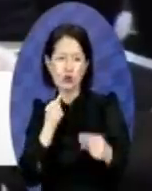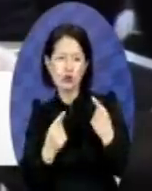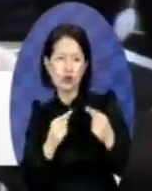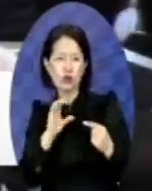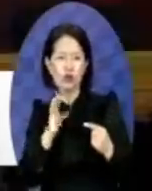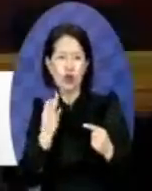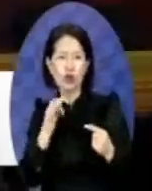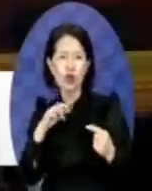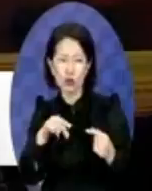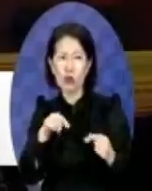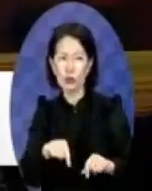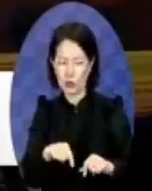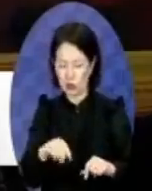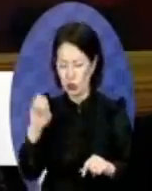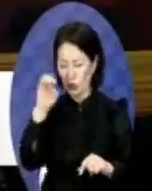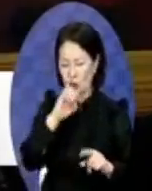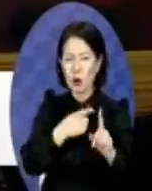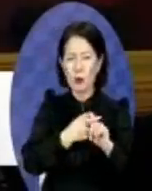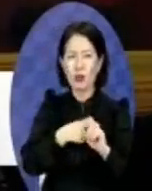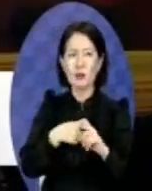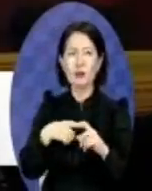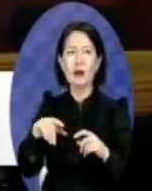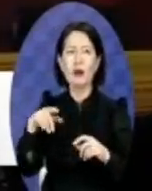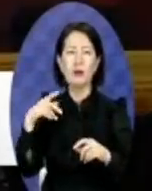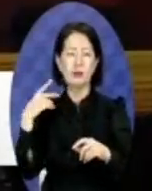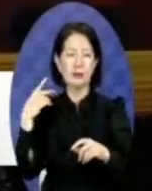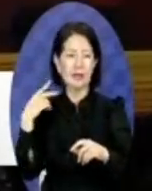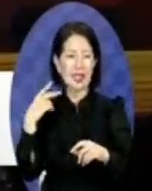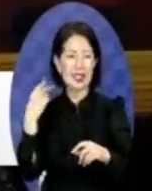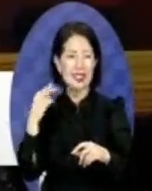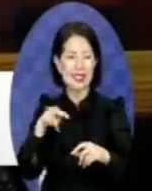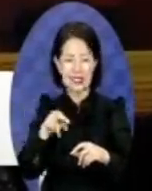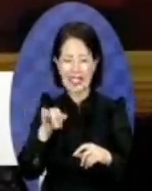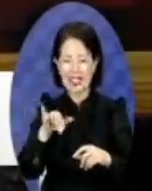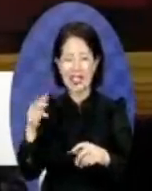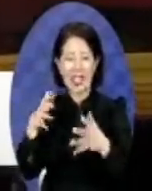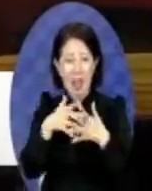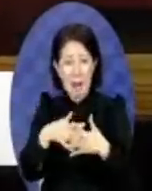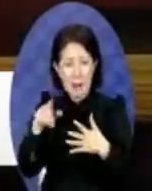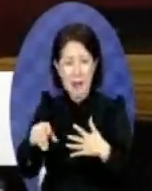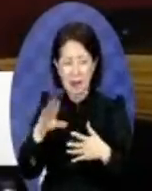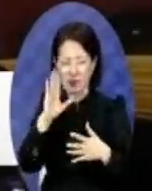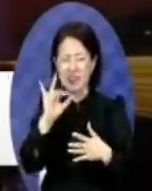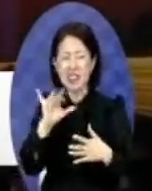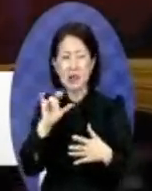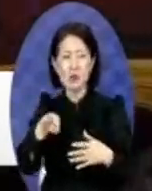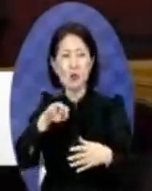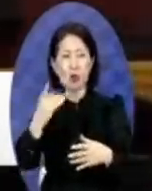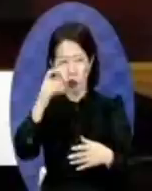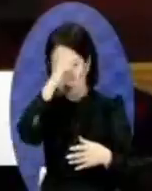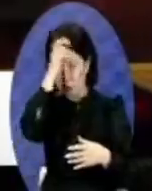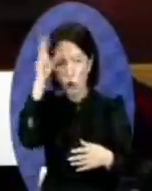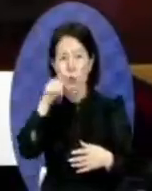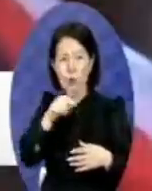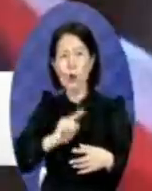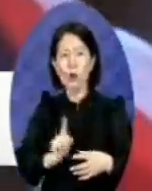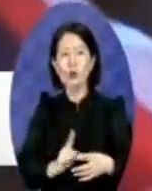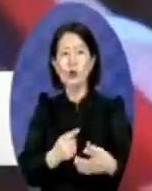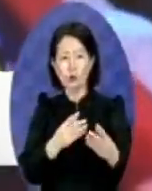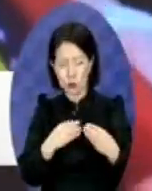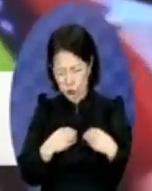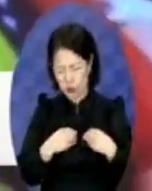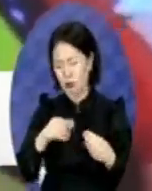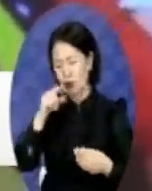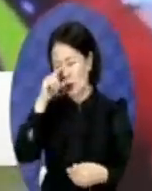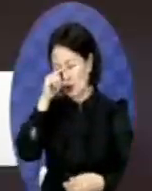нэгдсэн улс, Европын холбоо, Латин Америкийн гээд 40 гаруй улс Венесуэлийн сөрөг хүчний төр ерөнхийлөгч гэж хүлэн зөвшөөрч байгаагаа мэдэгдээд байна. А харин